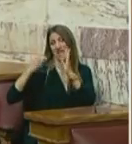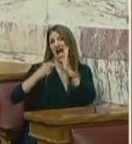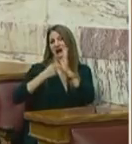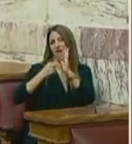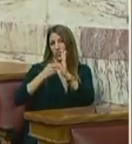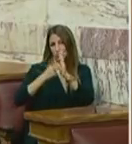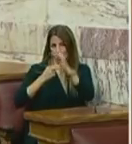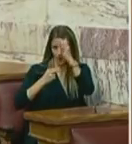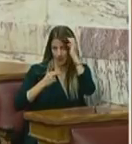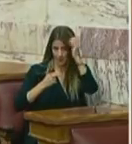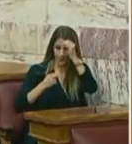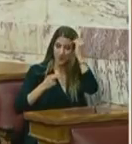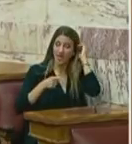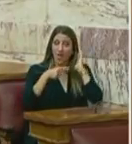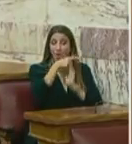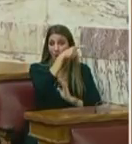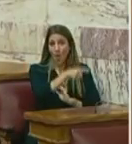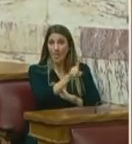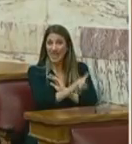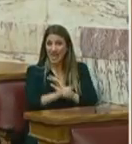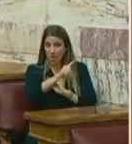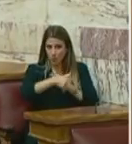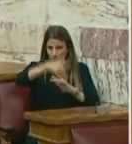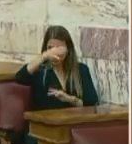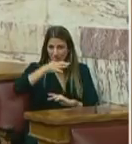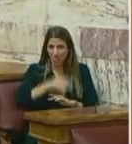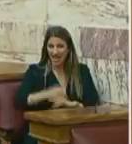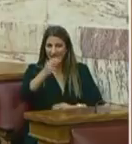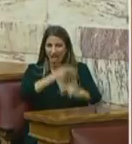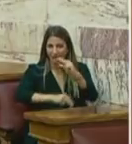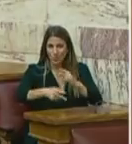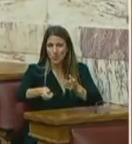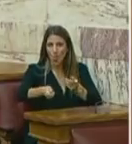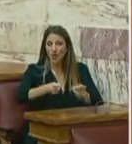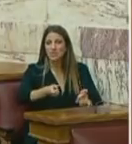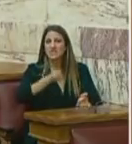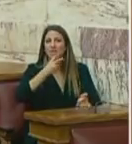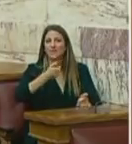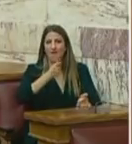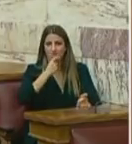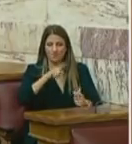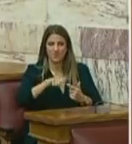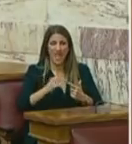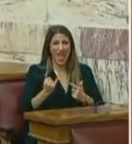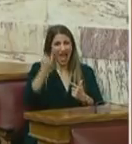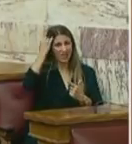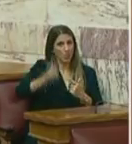εκλογές αύριο. Ο κύριος Θεοδωρικάκος, σύμβουλός του, που τον ακούσαμε σε μια ραδιοφωνική εκπομπή πριν από λίγες